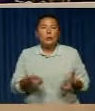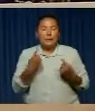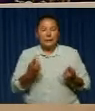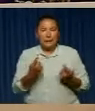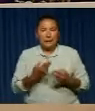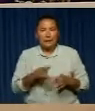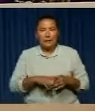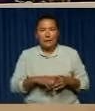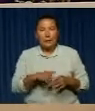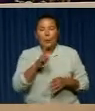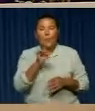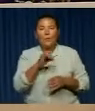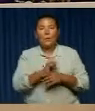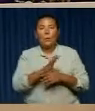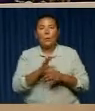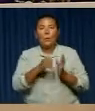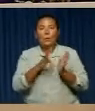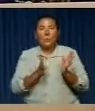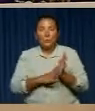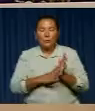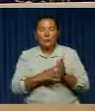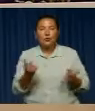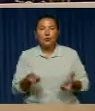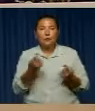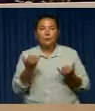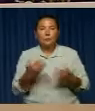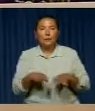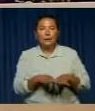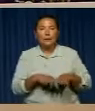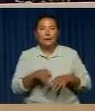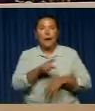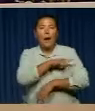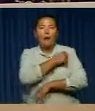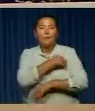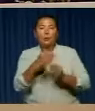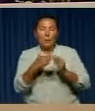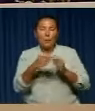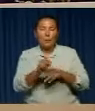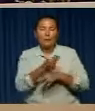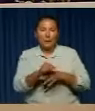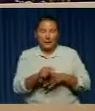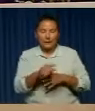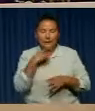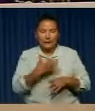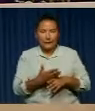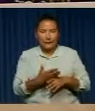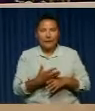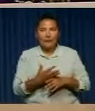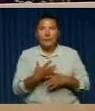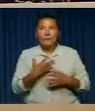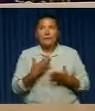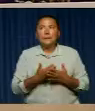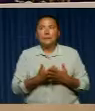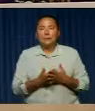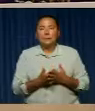нәтижелі COVID-19-дың жеңіл түрлері бүгінгі таңда амбулаторлық деңгейде немесе үй жағдайында қалдырылып жатыр.